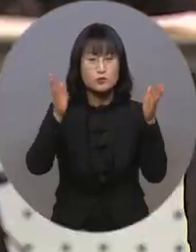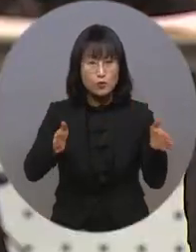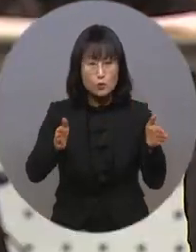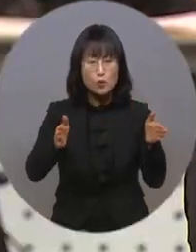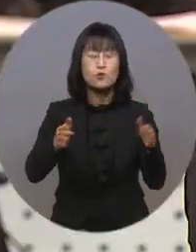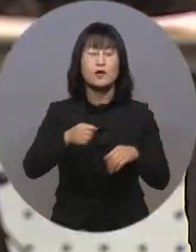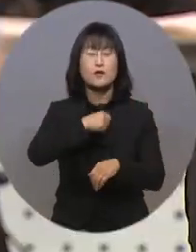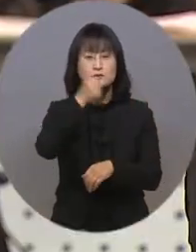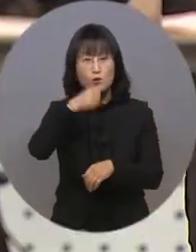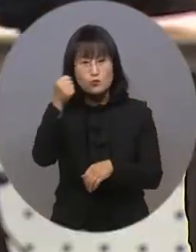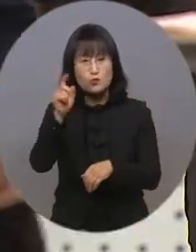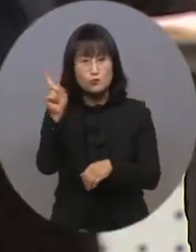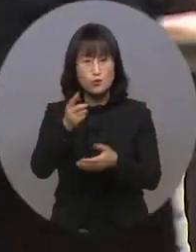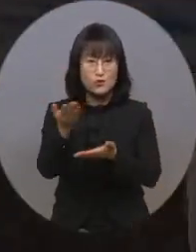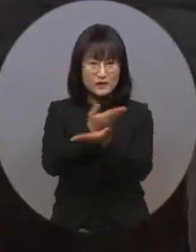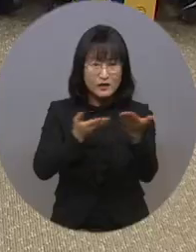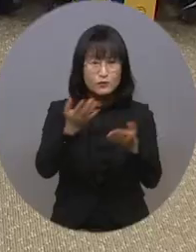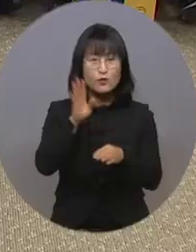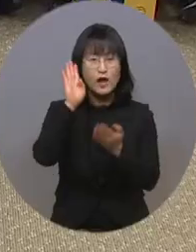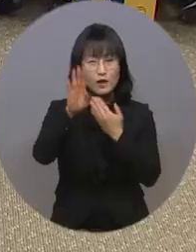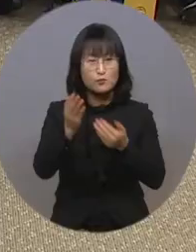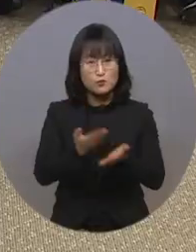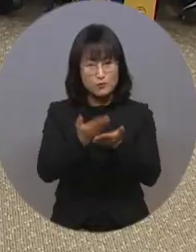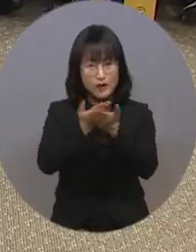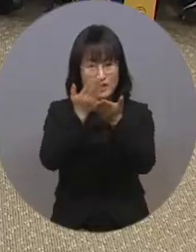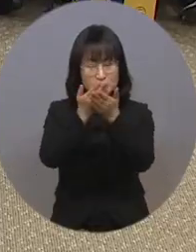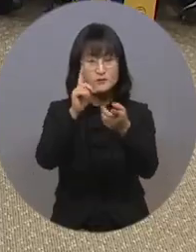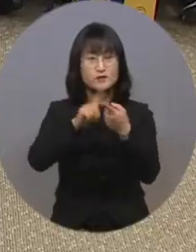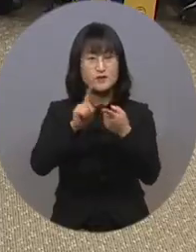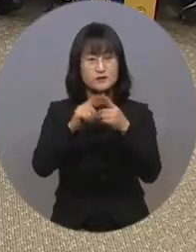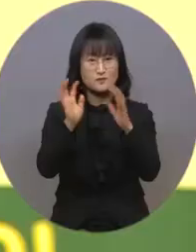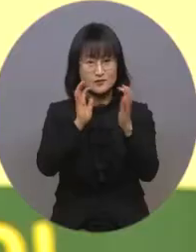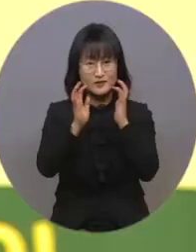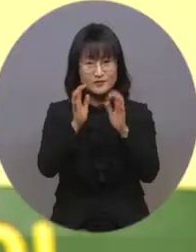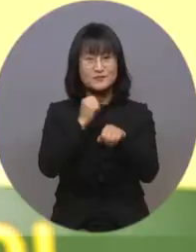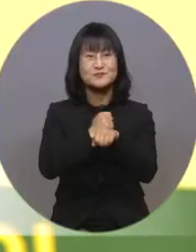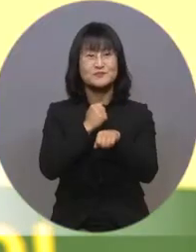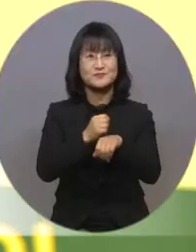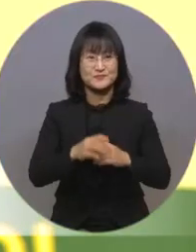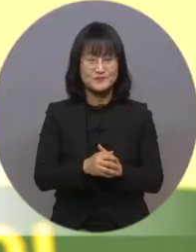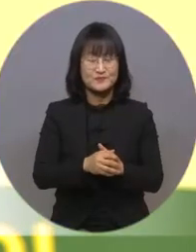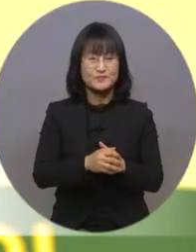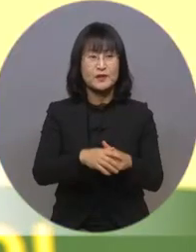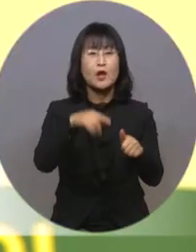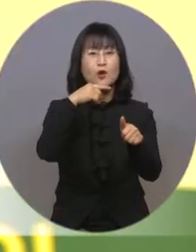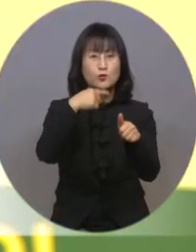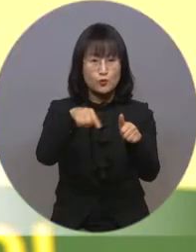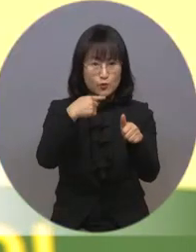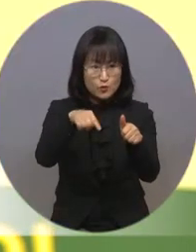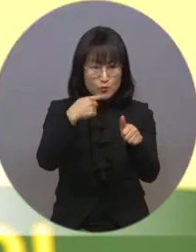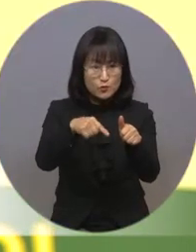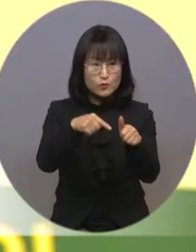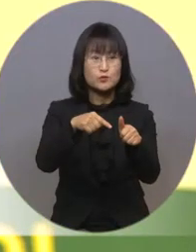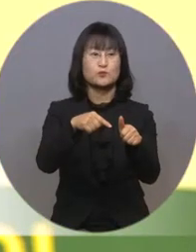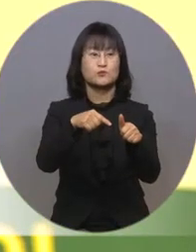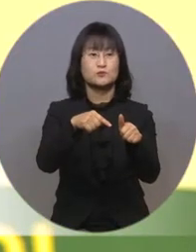성과를 나누고 앞으로의 발전을 기원하는 시간을 가졌습니다. 교육 사업을